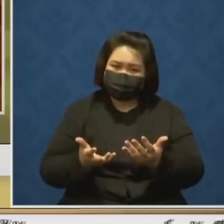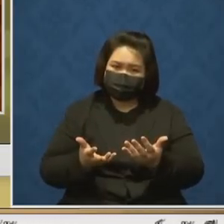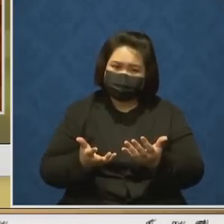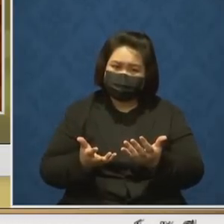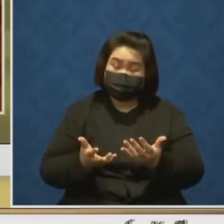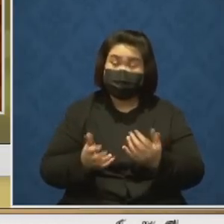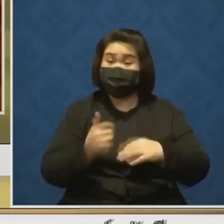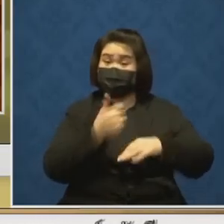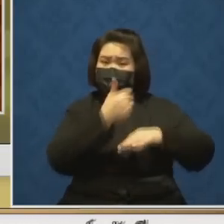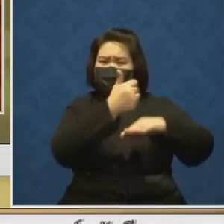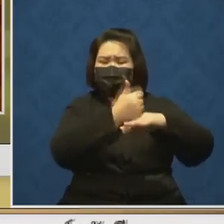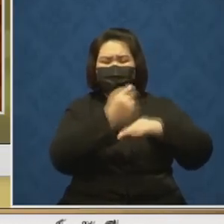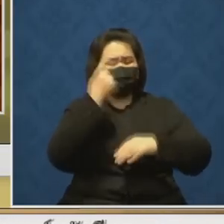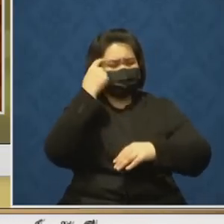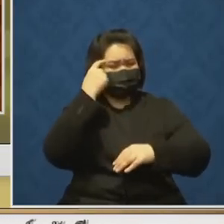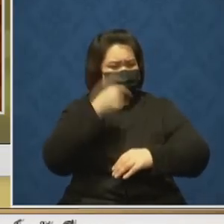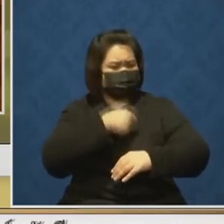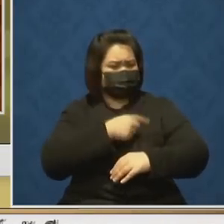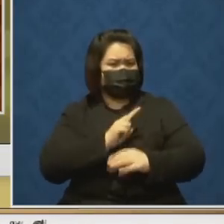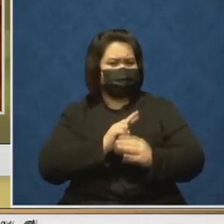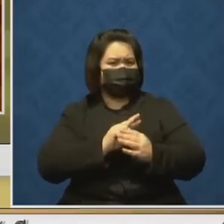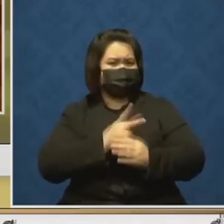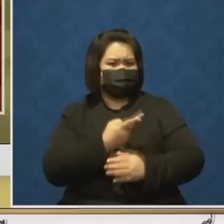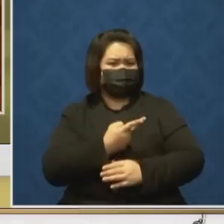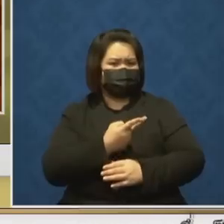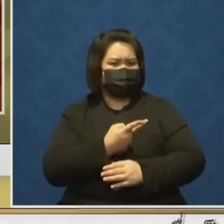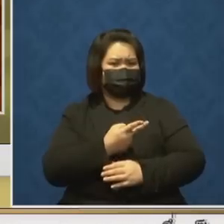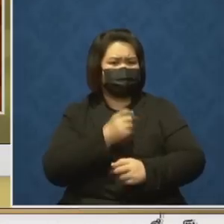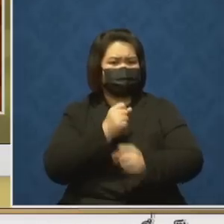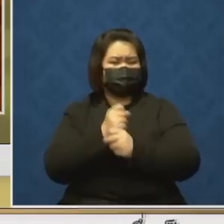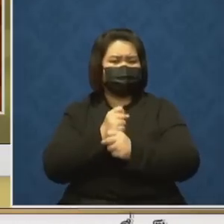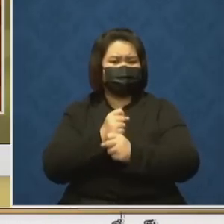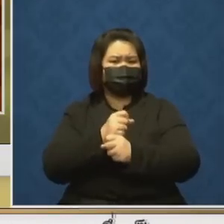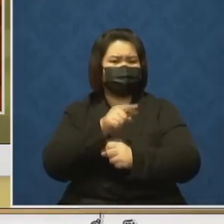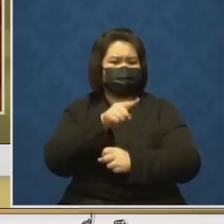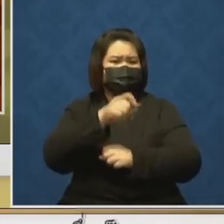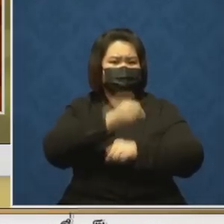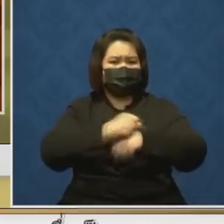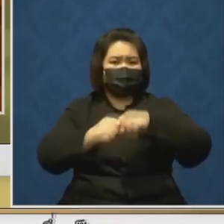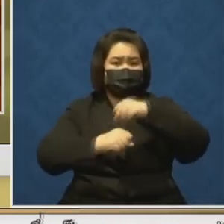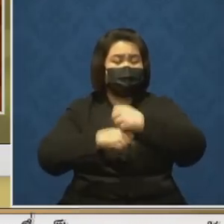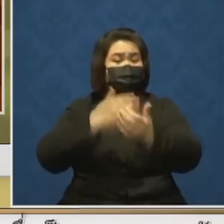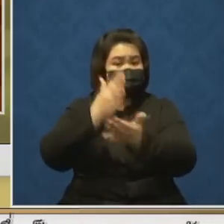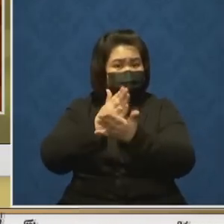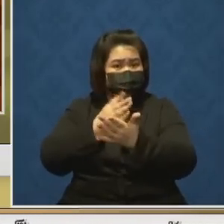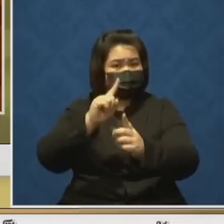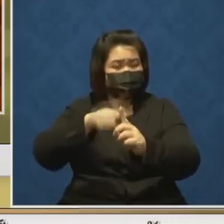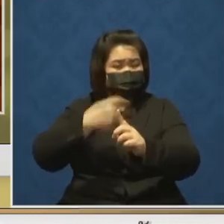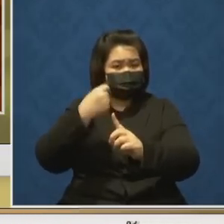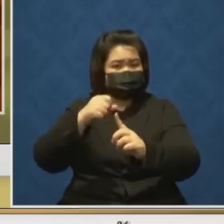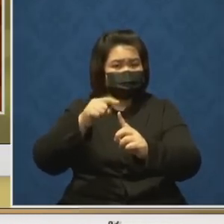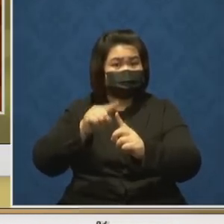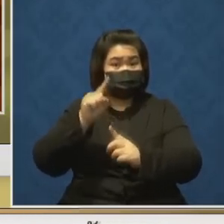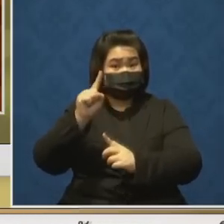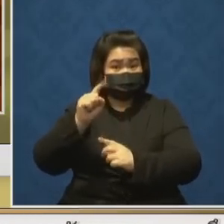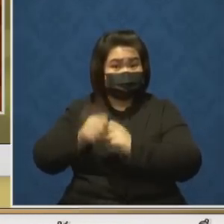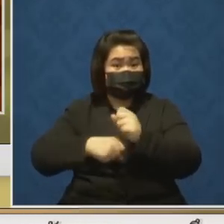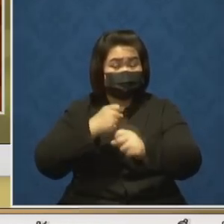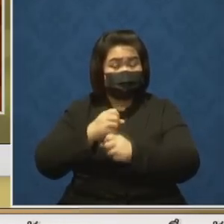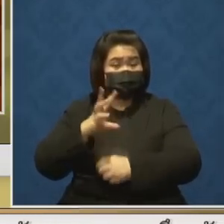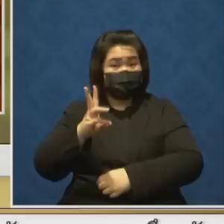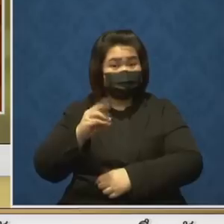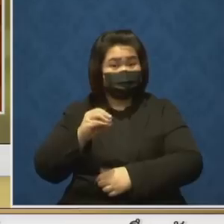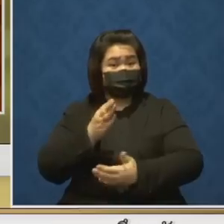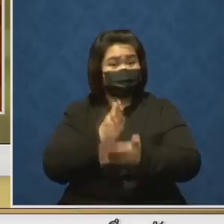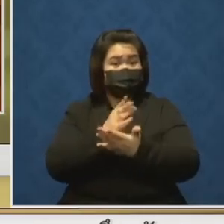ท่านผู้นำเกิดเปลยนใจกทซ่างยุธติการเกะสรางอาคาร ท coral 60 ลเซล้อย่